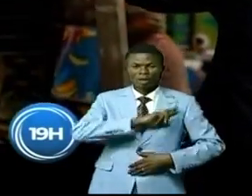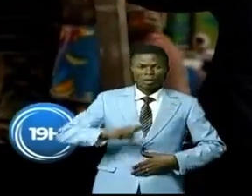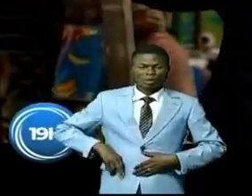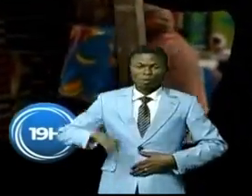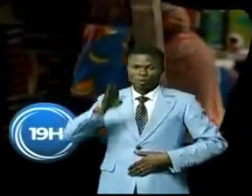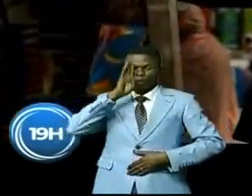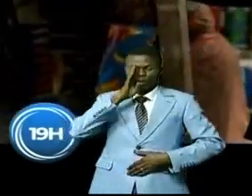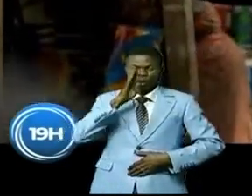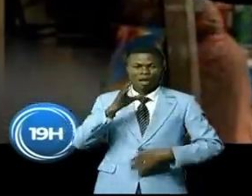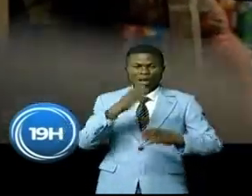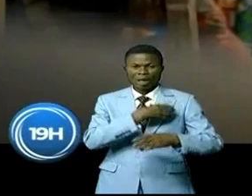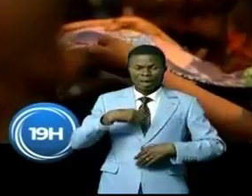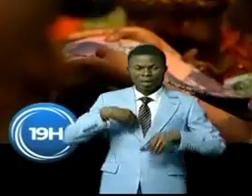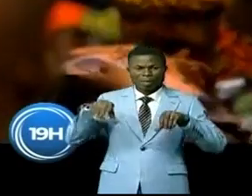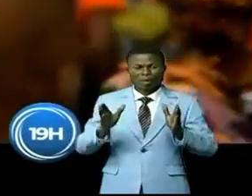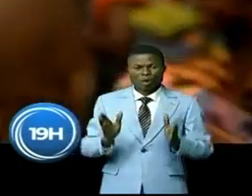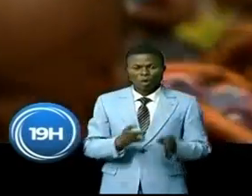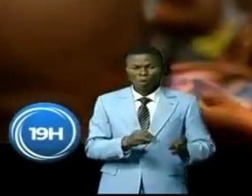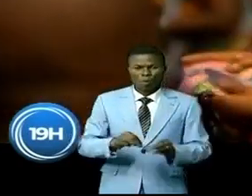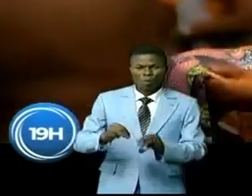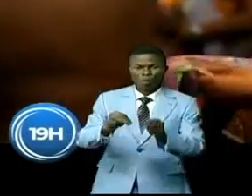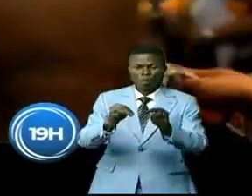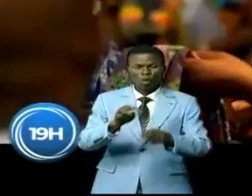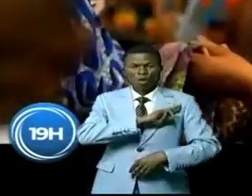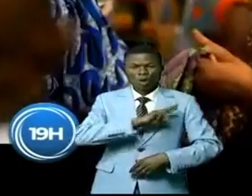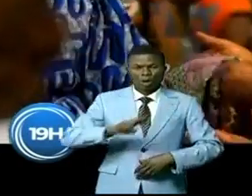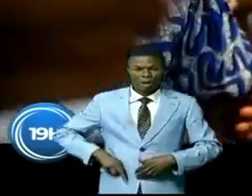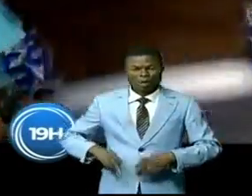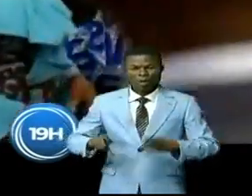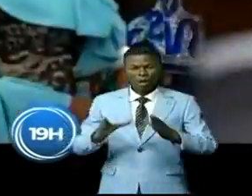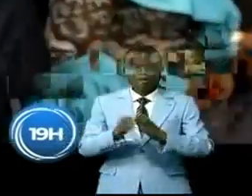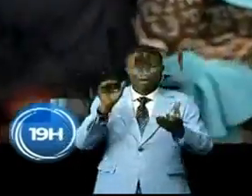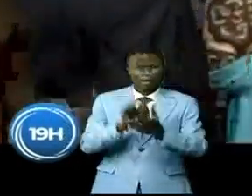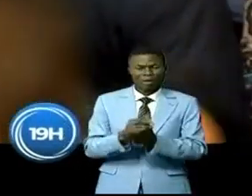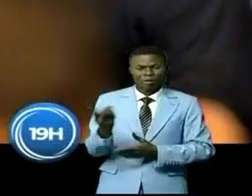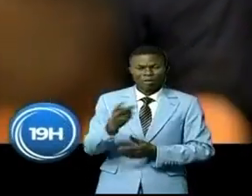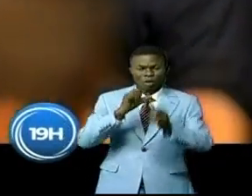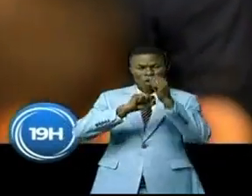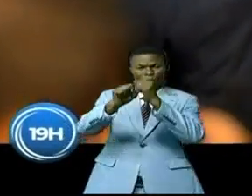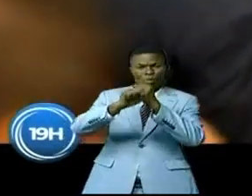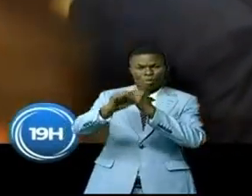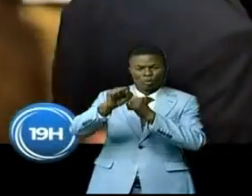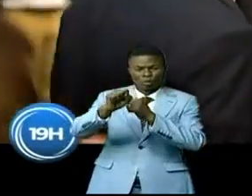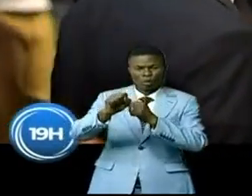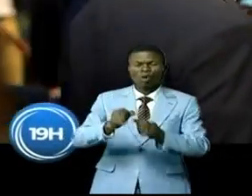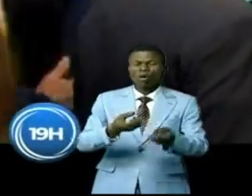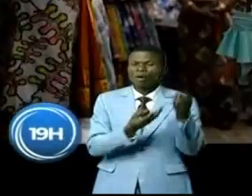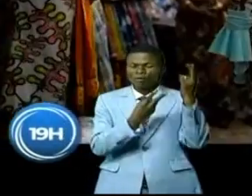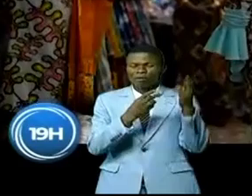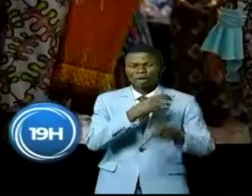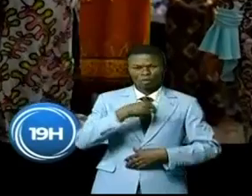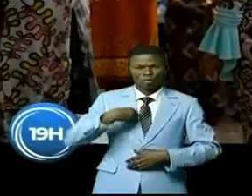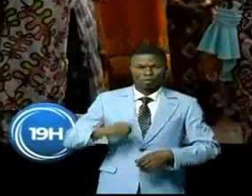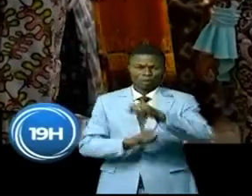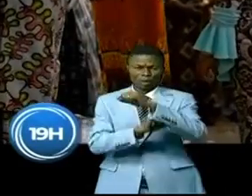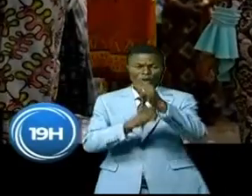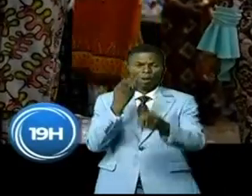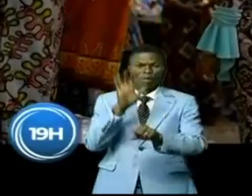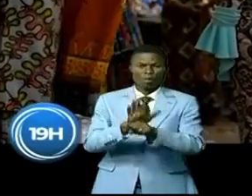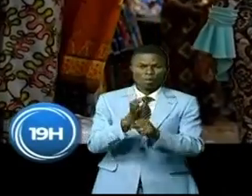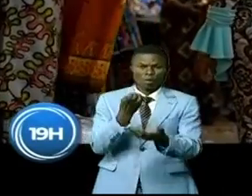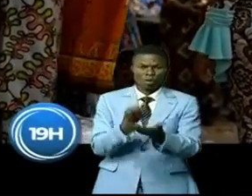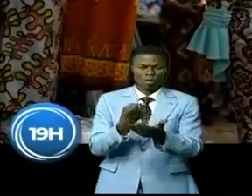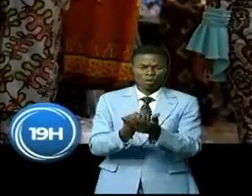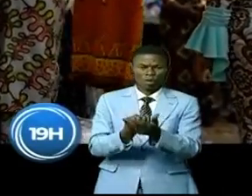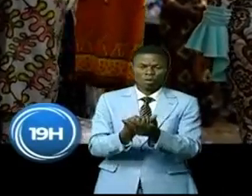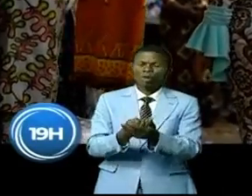est beaucoup plus encore une manière pour le roi et la reine d'encourager et promouvoir l'entrepreneuriat féminin qui soutient économiquement la classe